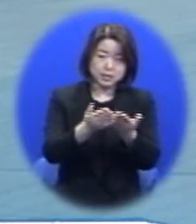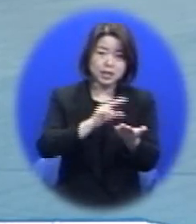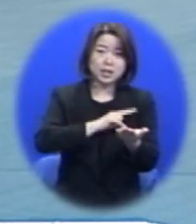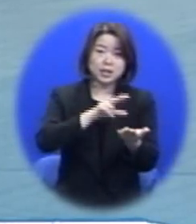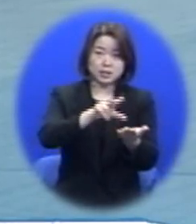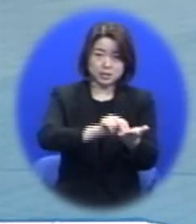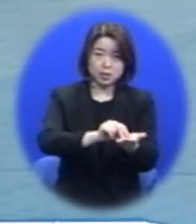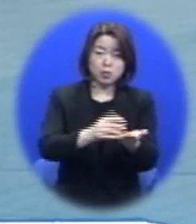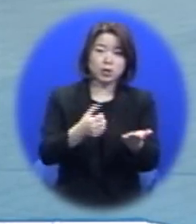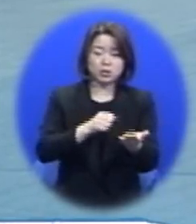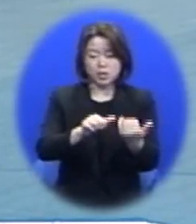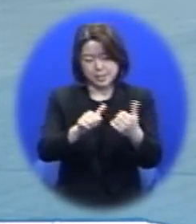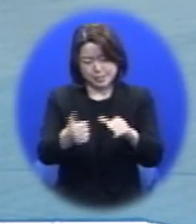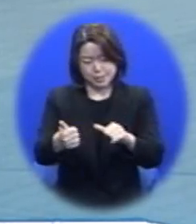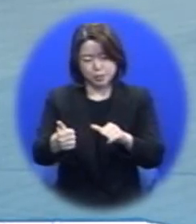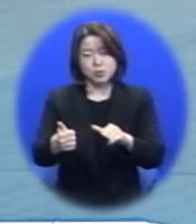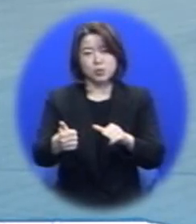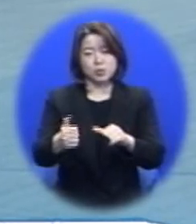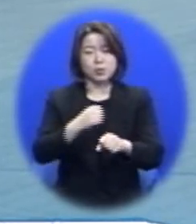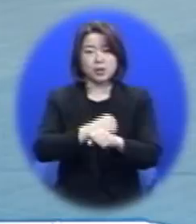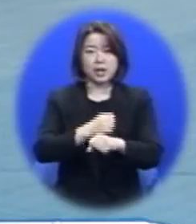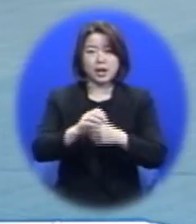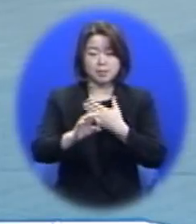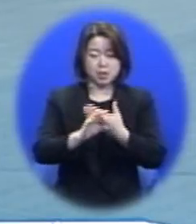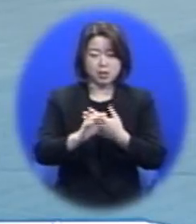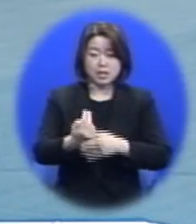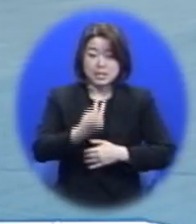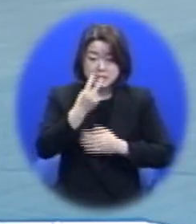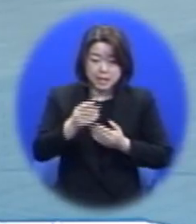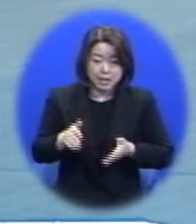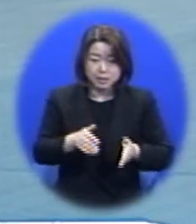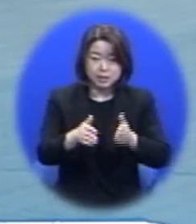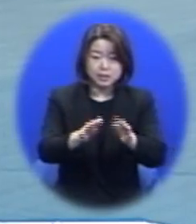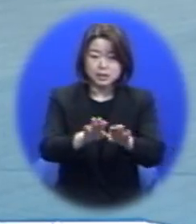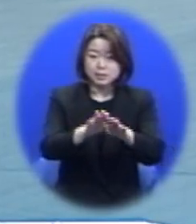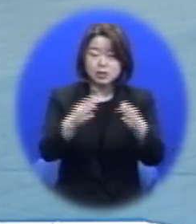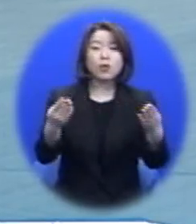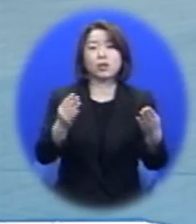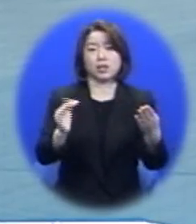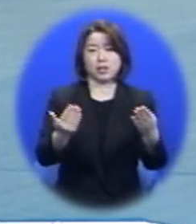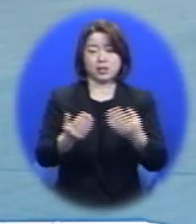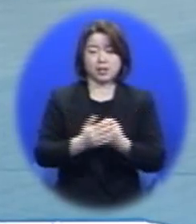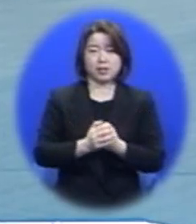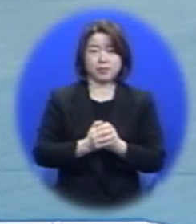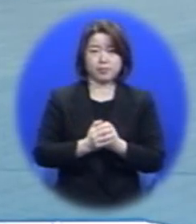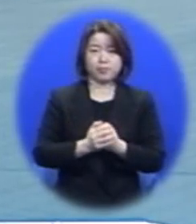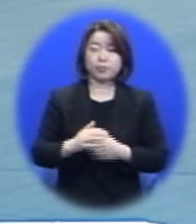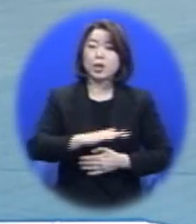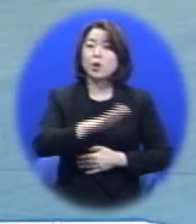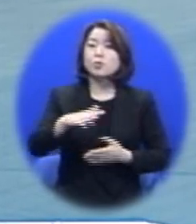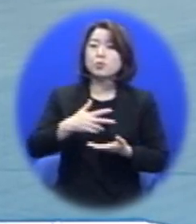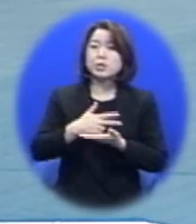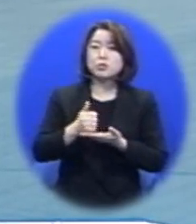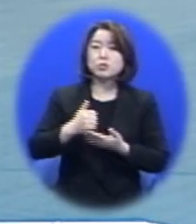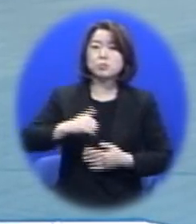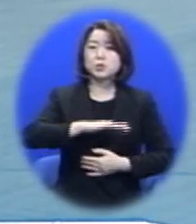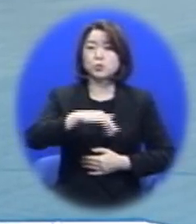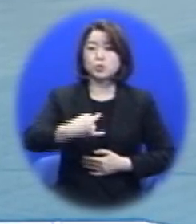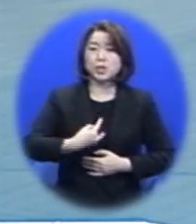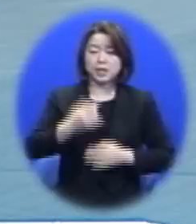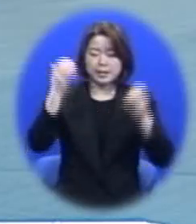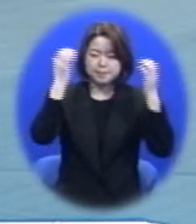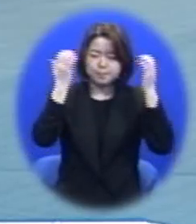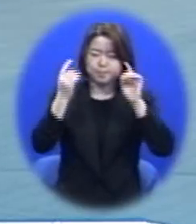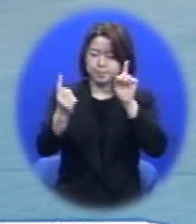죽도록 하면 사는 길이 열린다고 그렇게 썼습니다. 우리 주님이 우리에게 우리가 고난당할